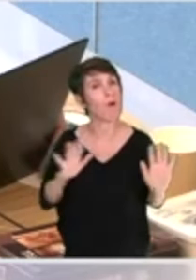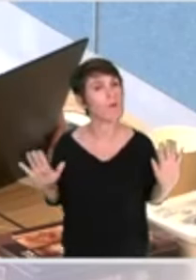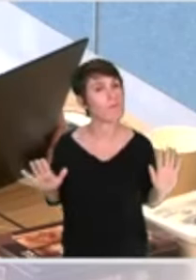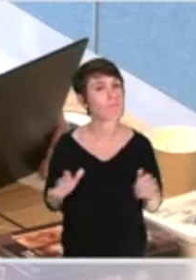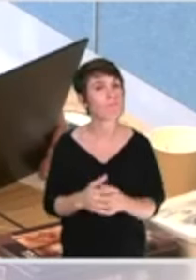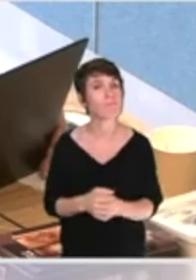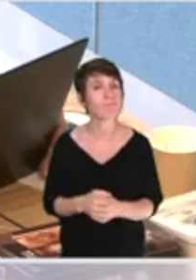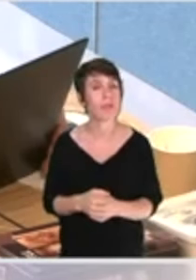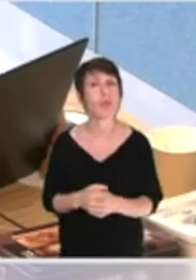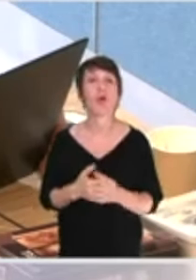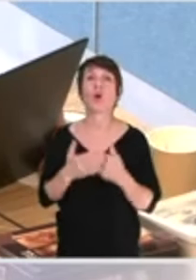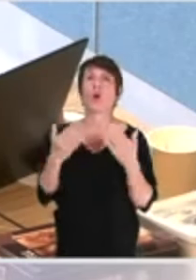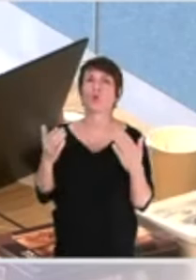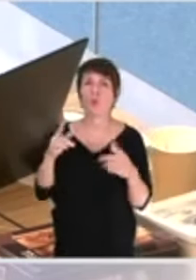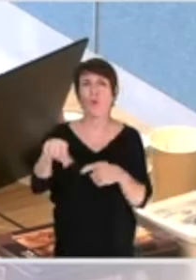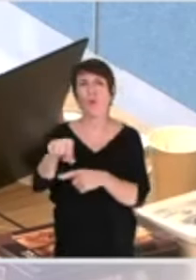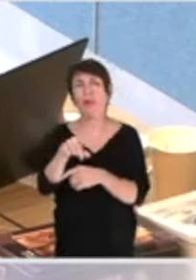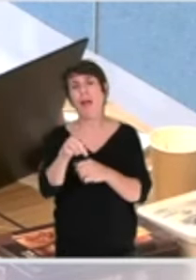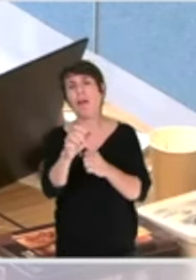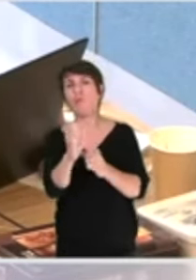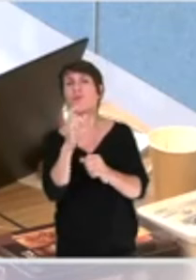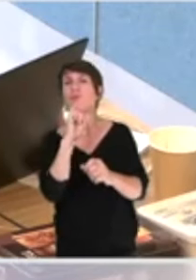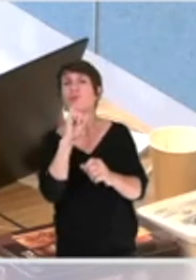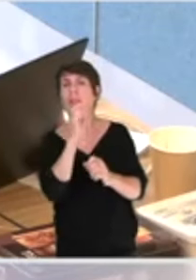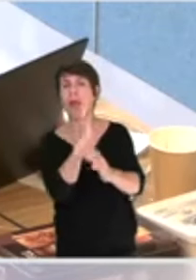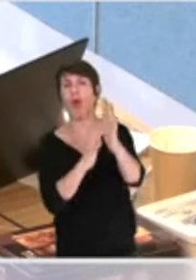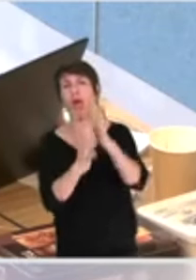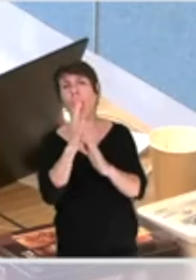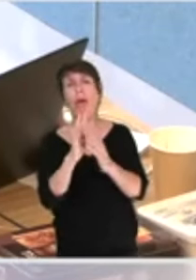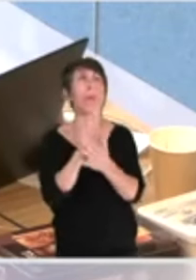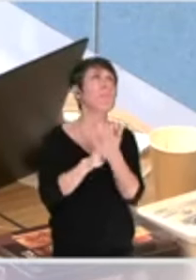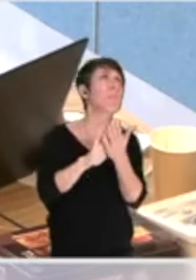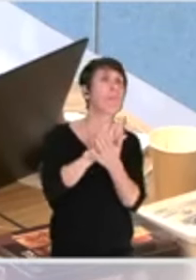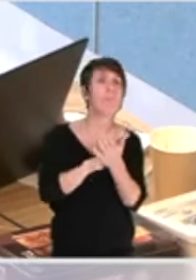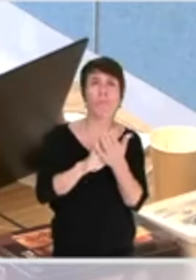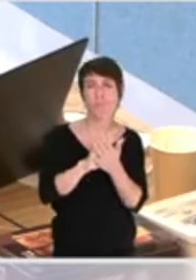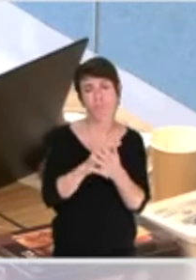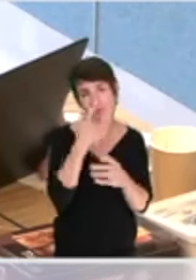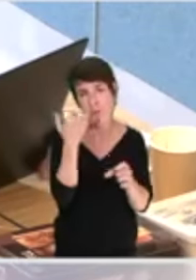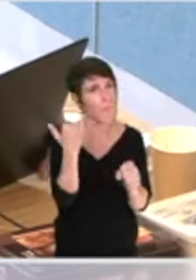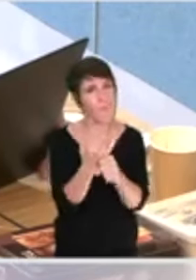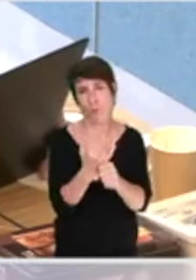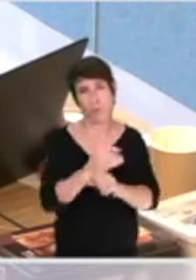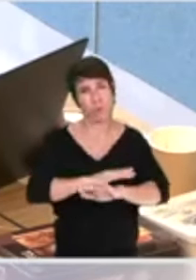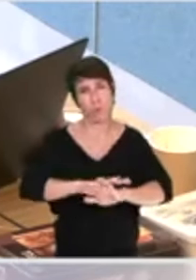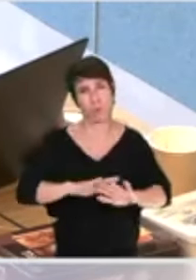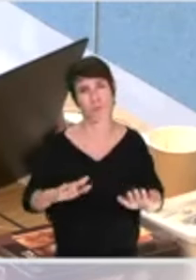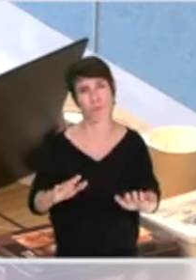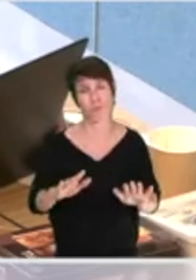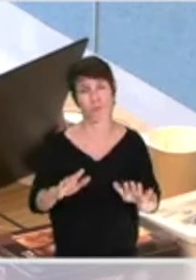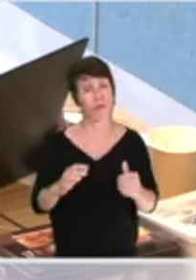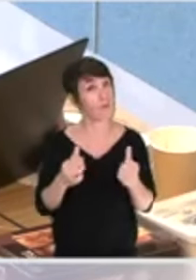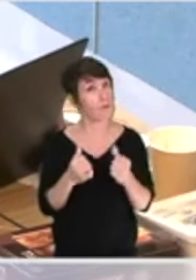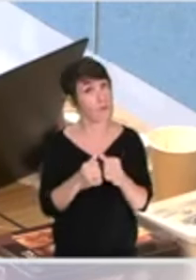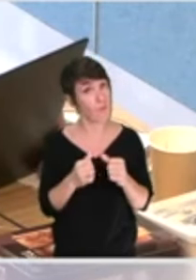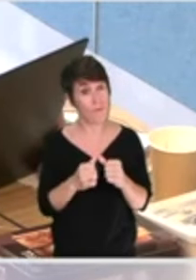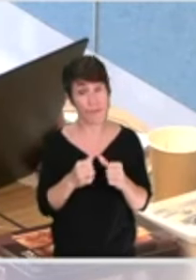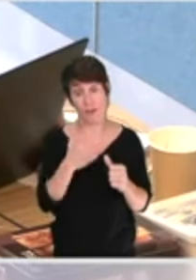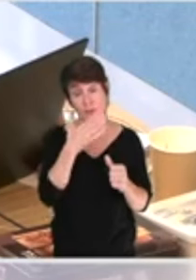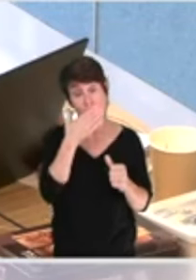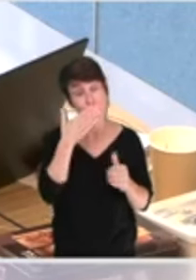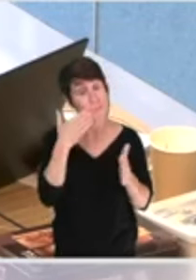Alors, ces excuses sont fallacieuses. La seule décision que vous pourriez prendre pour calmer le jeu serait de reporter le vote de